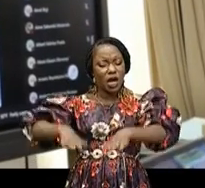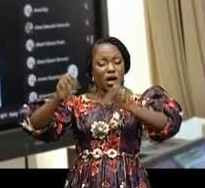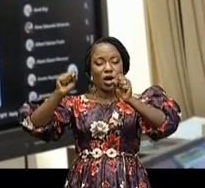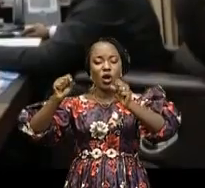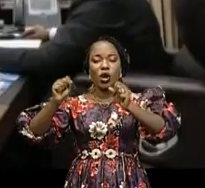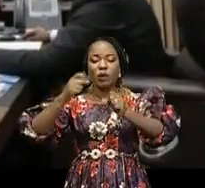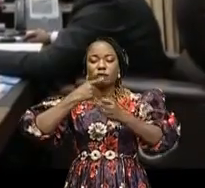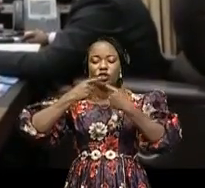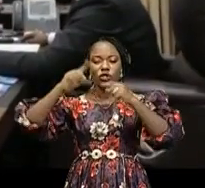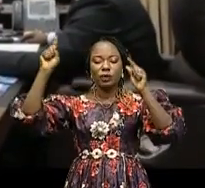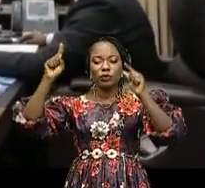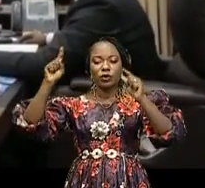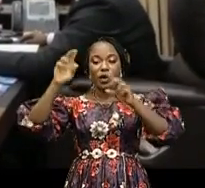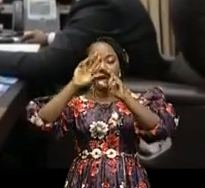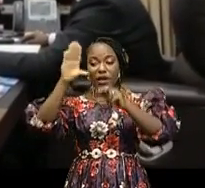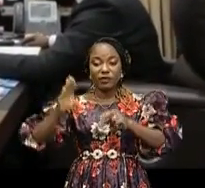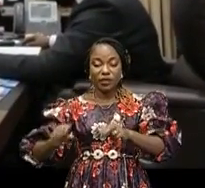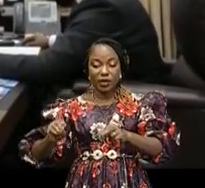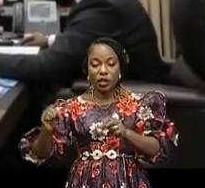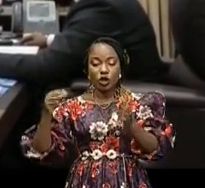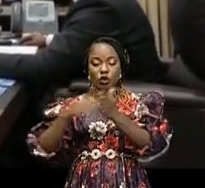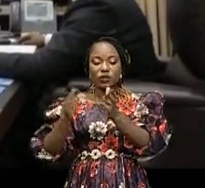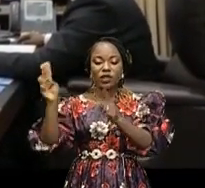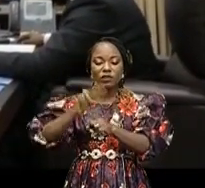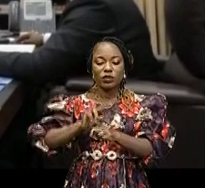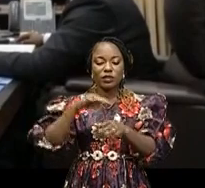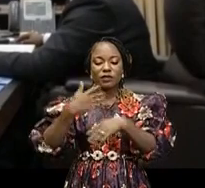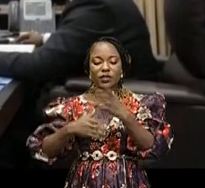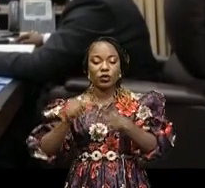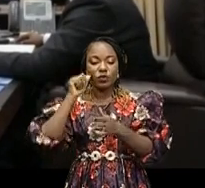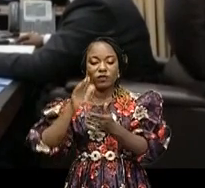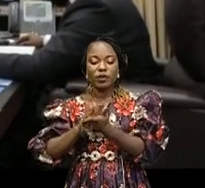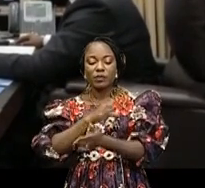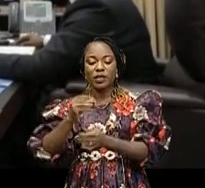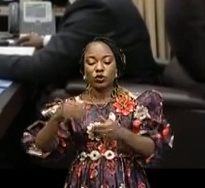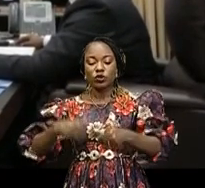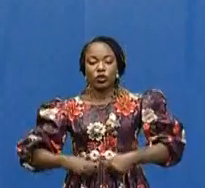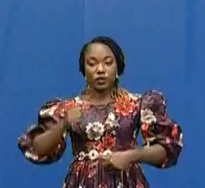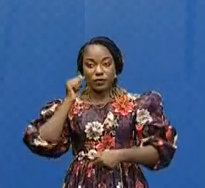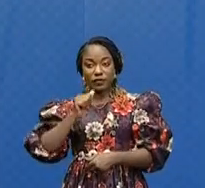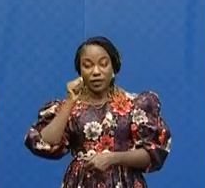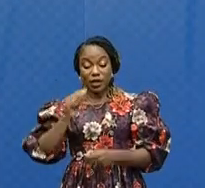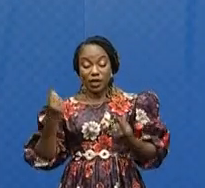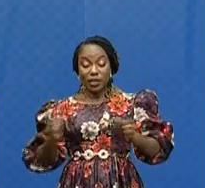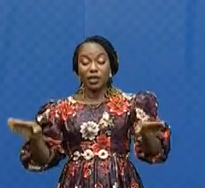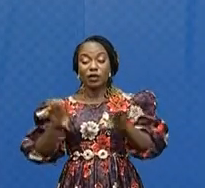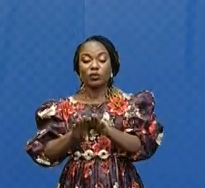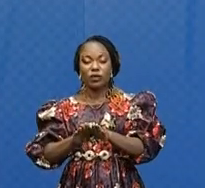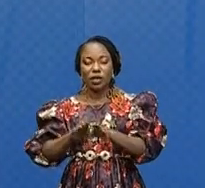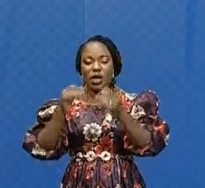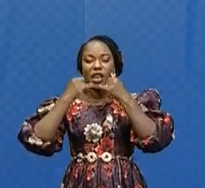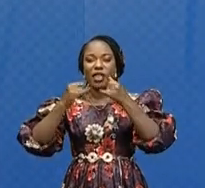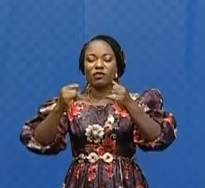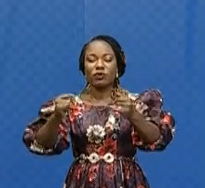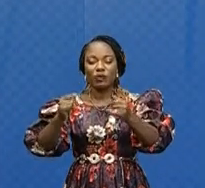champion africain contre la violence faite aux femmes et aux jeunes filles. Il a clôturé son propos en informant